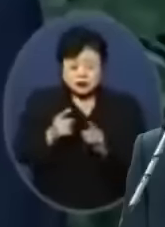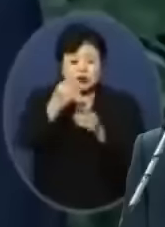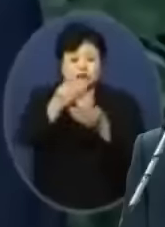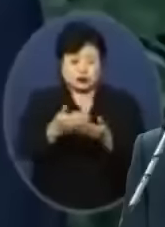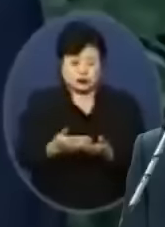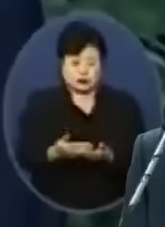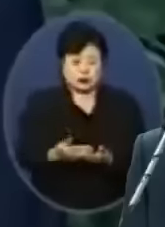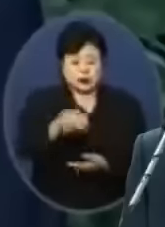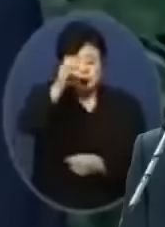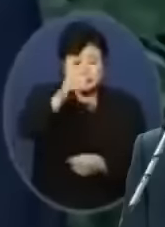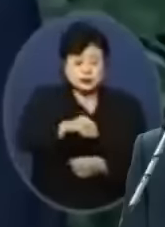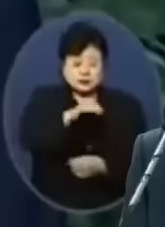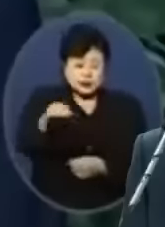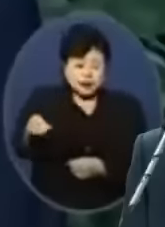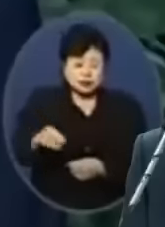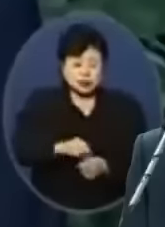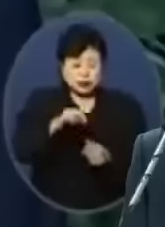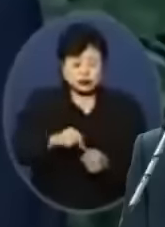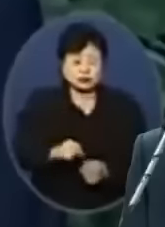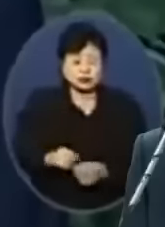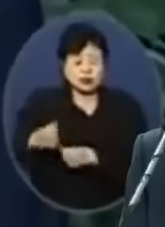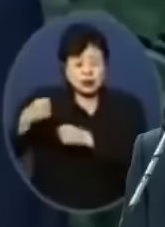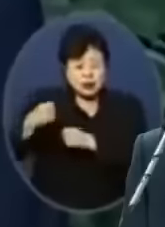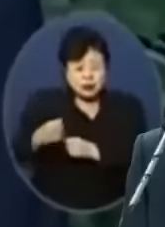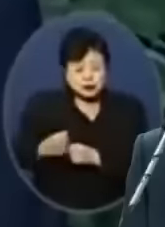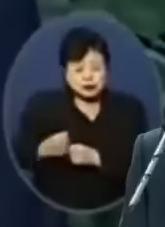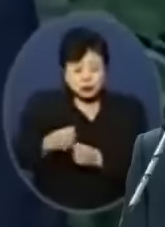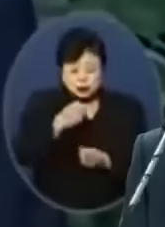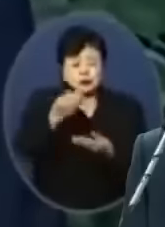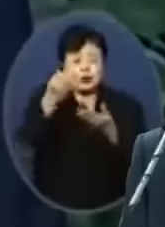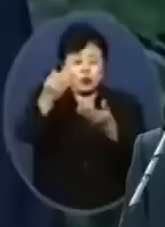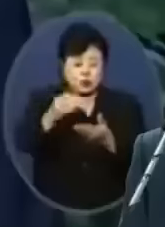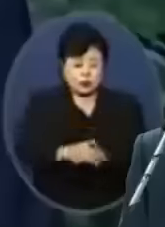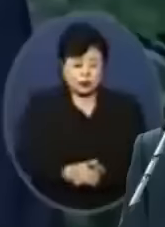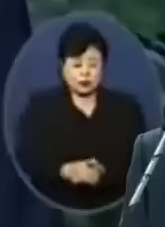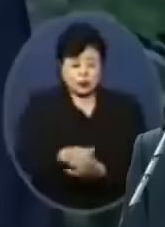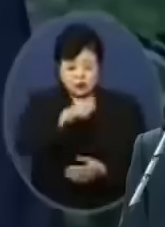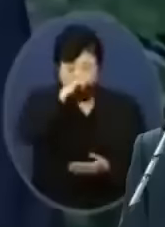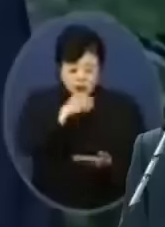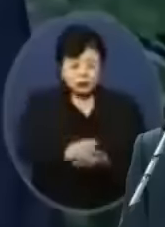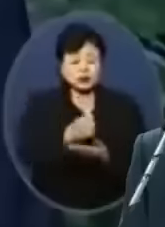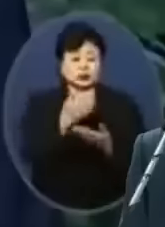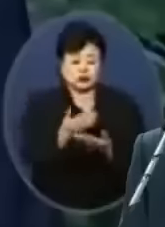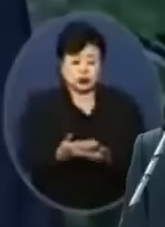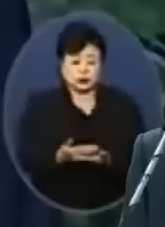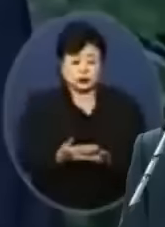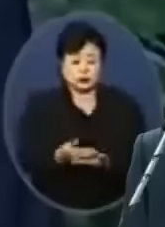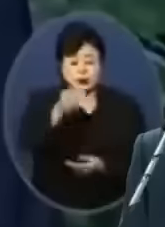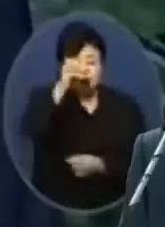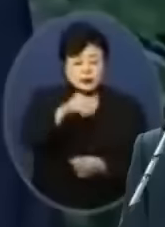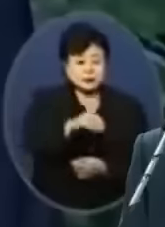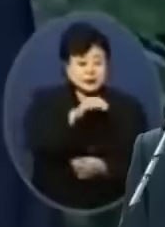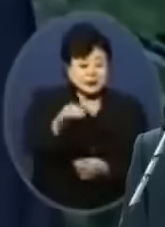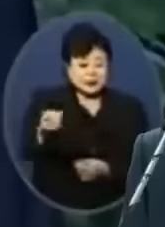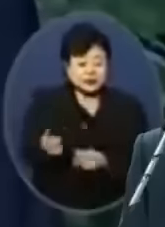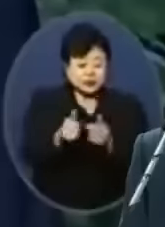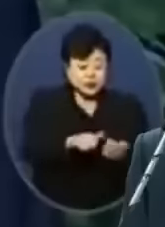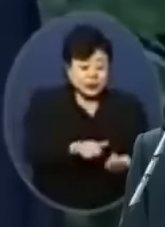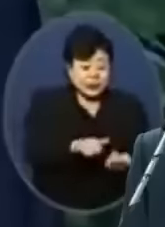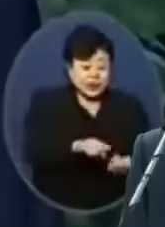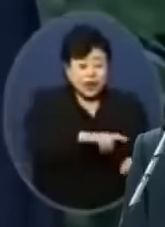주셨으며 십자가에서 우리 재주를 다 걸머지고 축복과 형통을 주셨으며 십자가에서